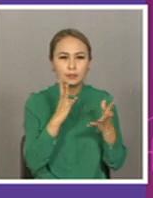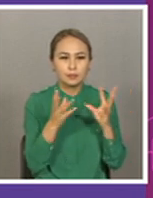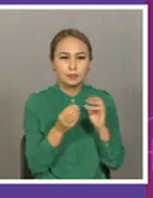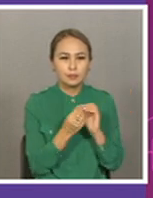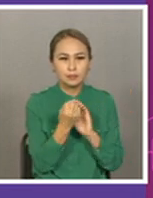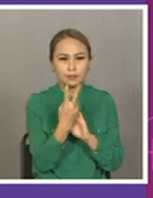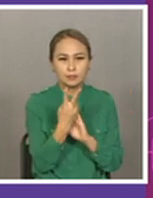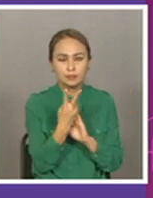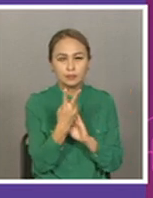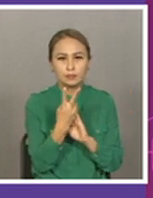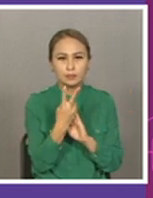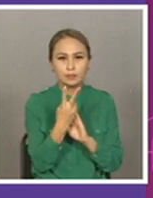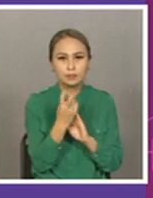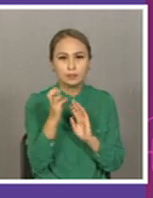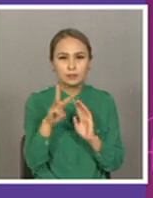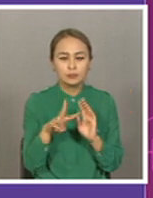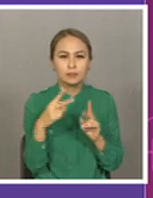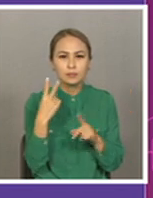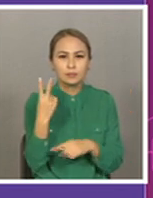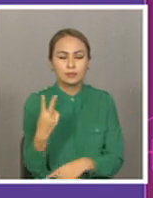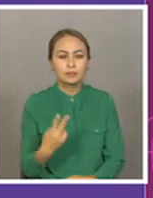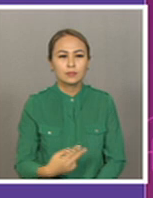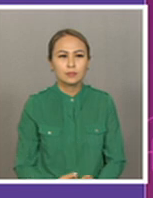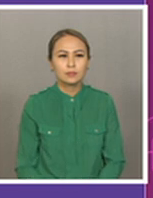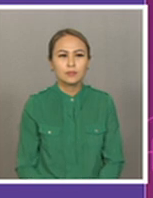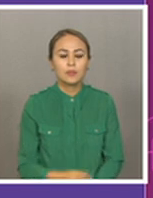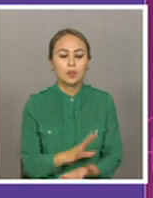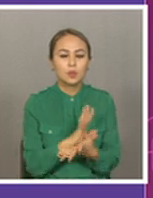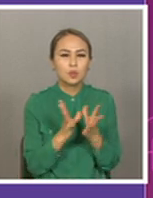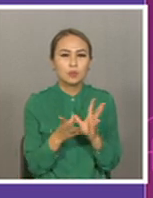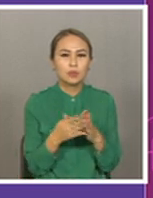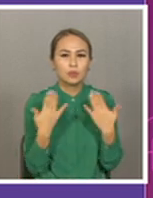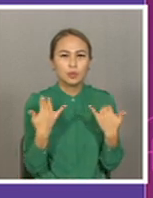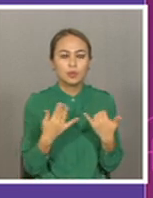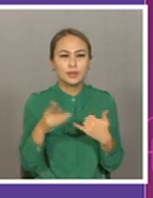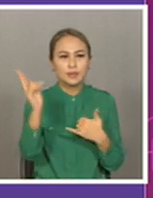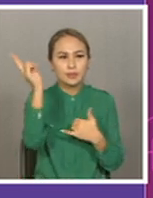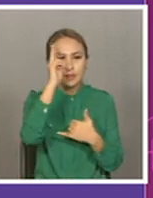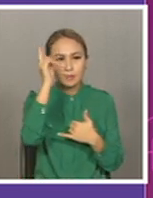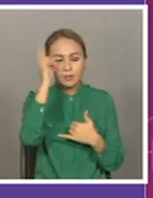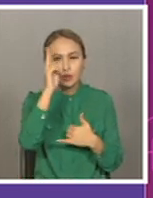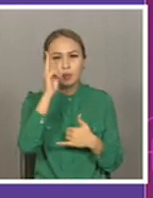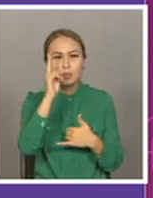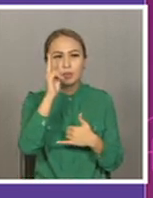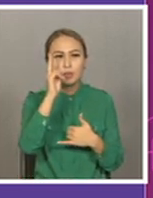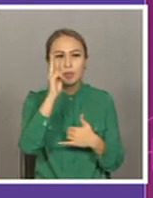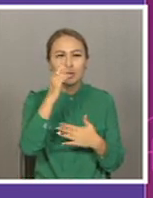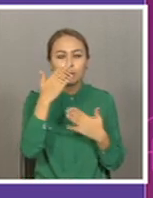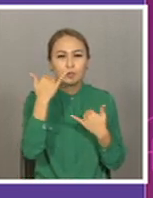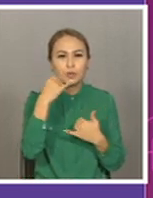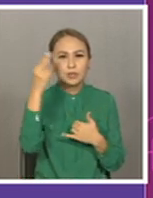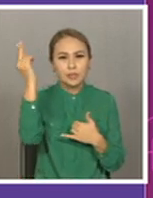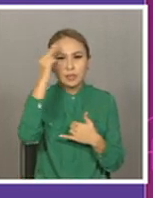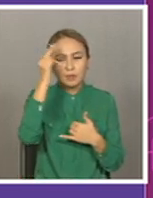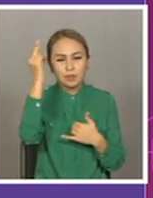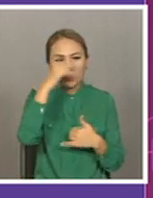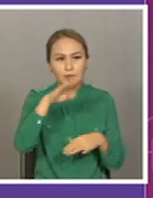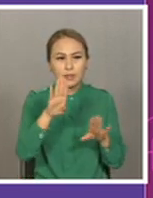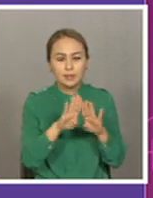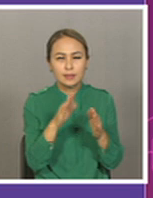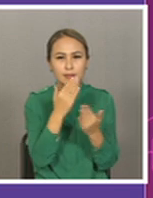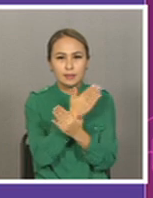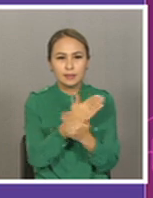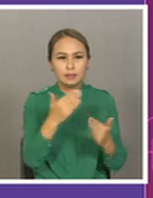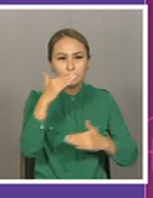12 квадрат сантиметрге тең. Сонымен сабағымызды қорытындылайық. Бүгін сабақта сендер тік